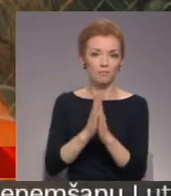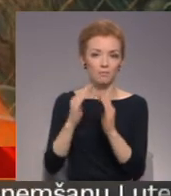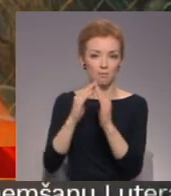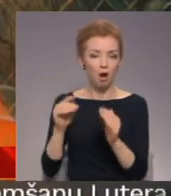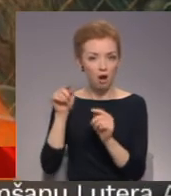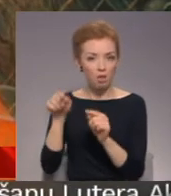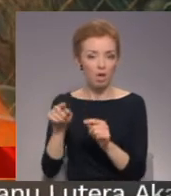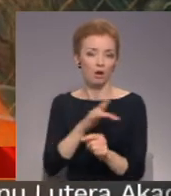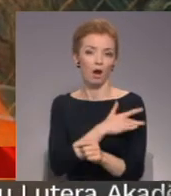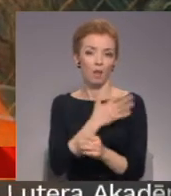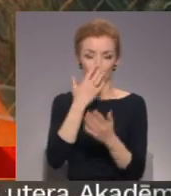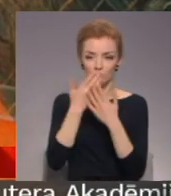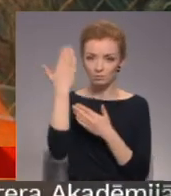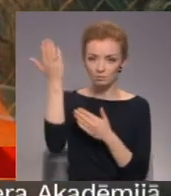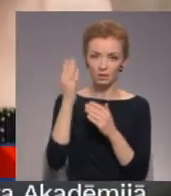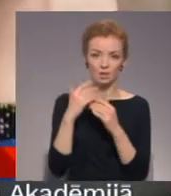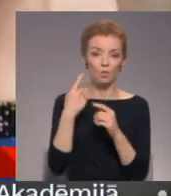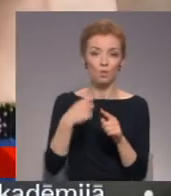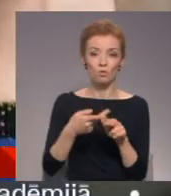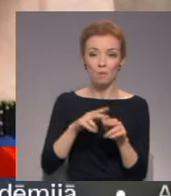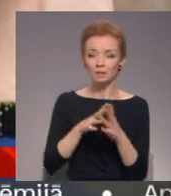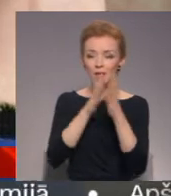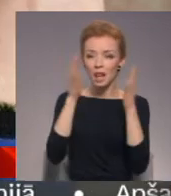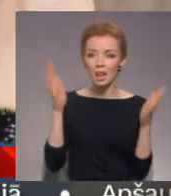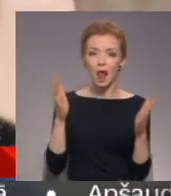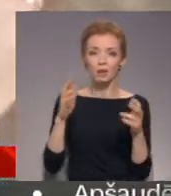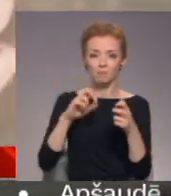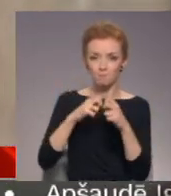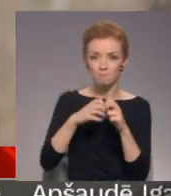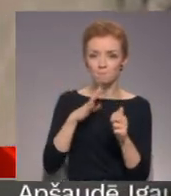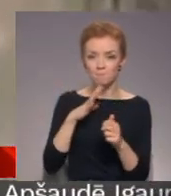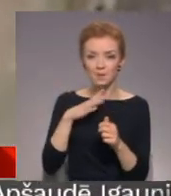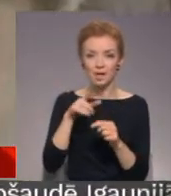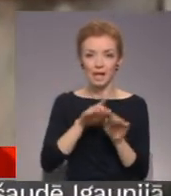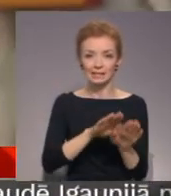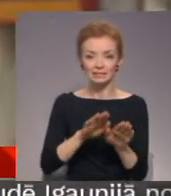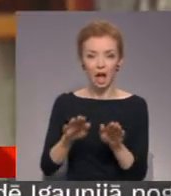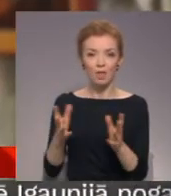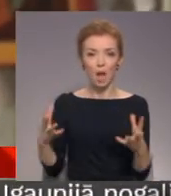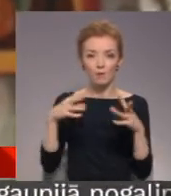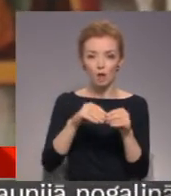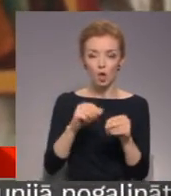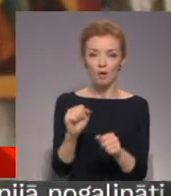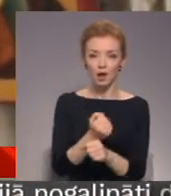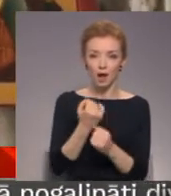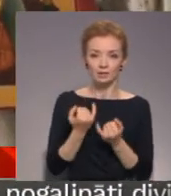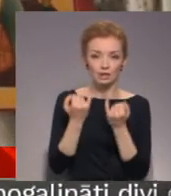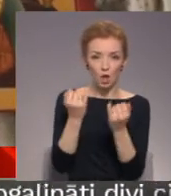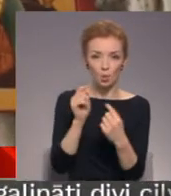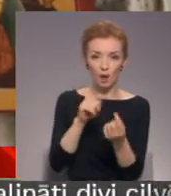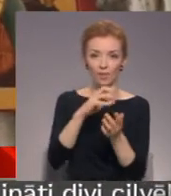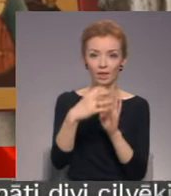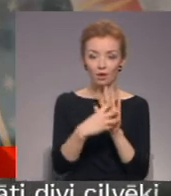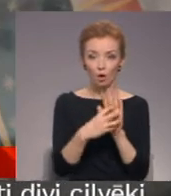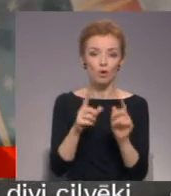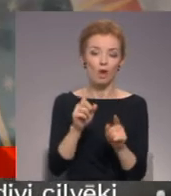savam primārajam sakrālajam mērķim. Tāpēc liels izaicinājums kuratoriem bijis izstādē apvienot gan pietāti pret ikonu, gan ļaut to